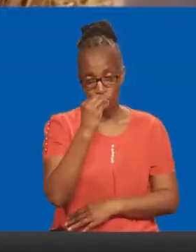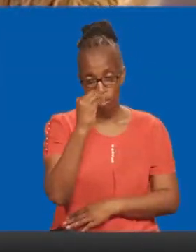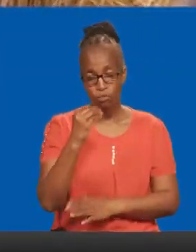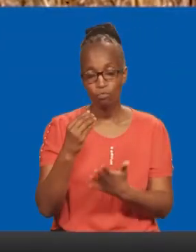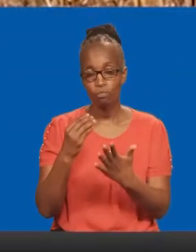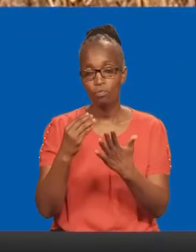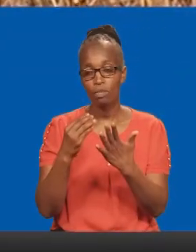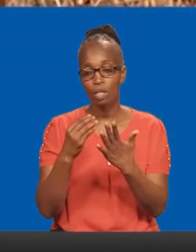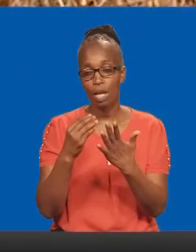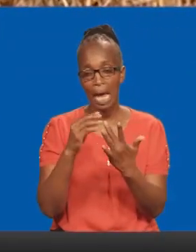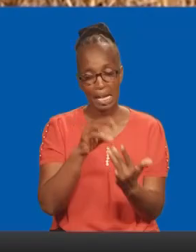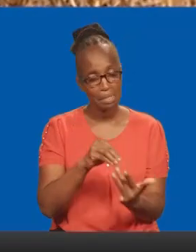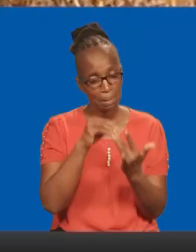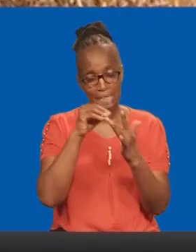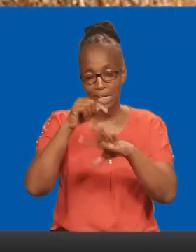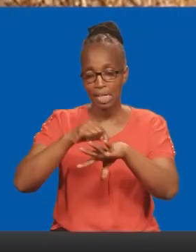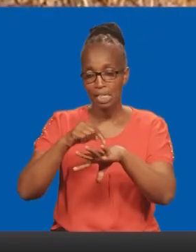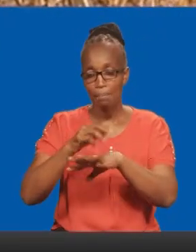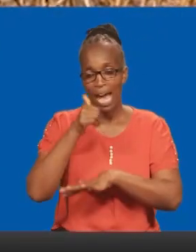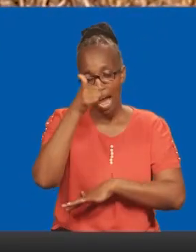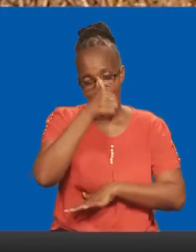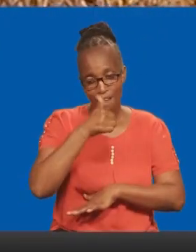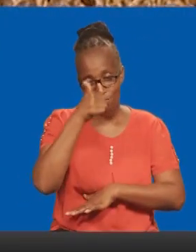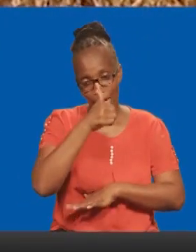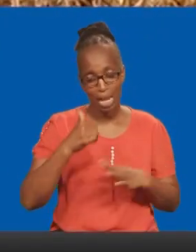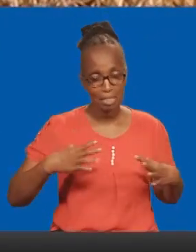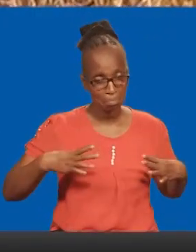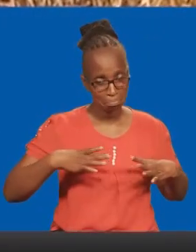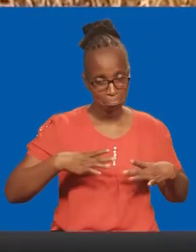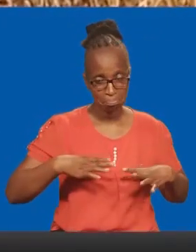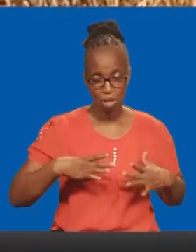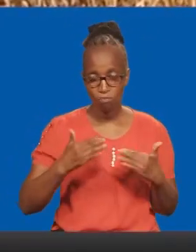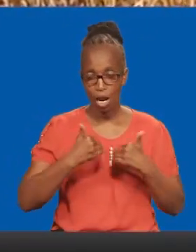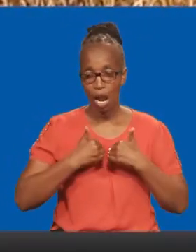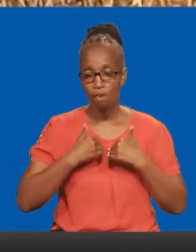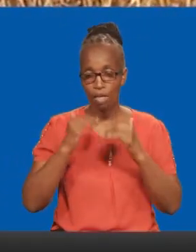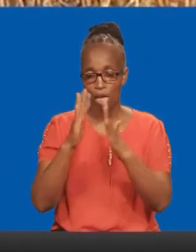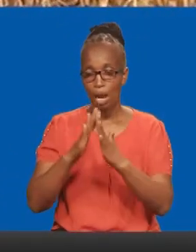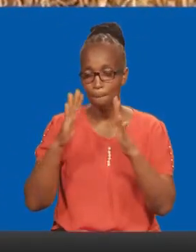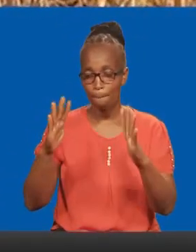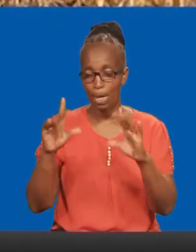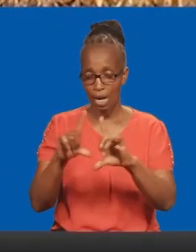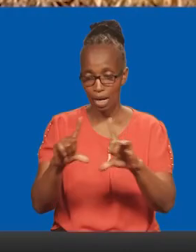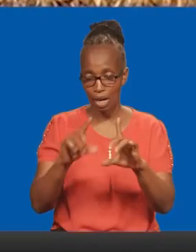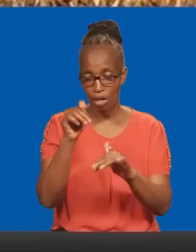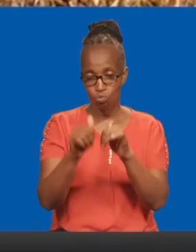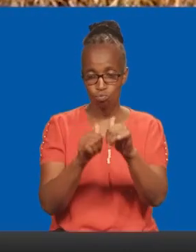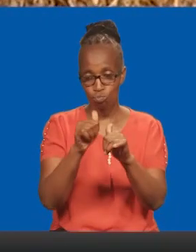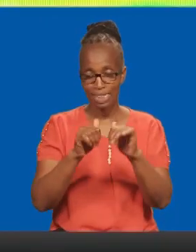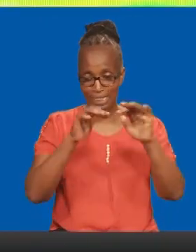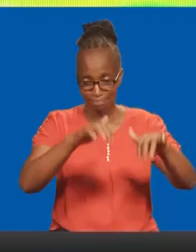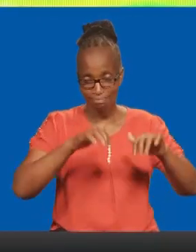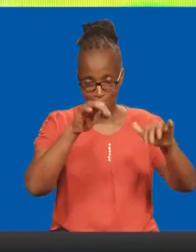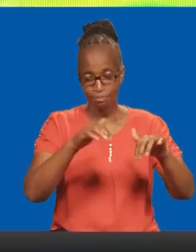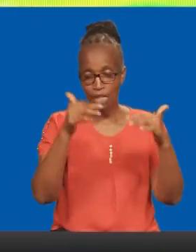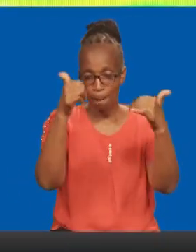hili, wakati ambao bara la Afrika linajivunia mashamba makubwa ambayo hayajalimwa.